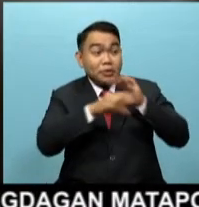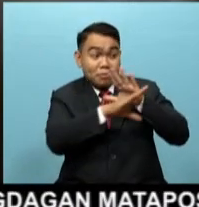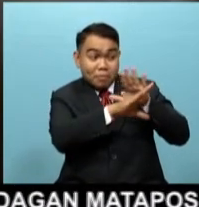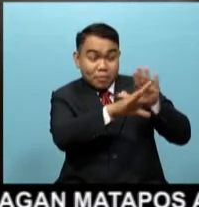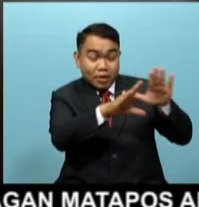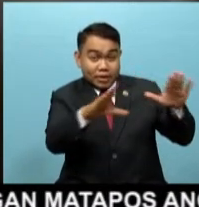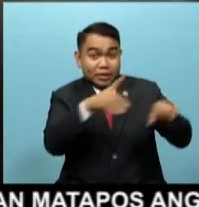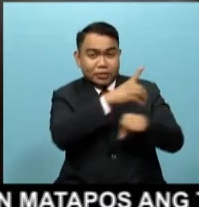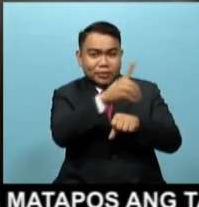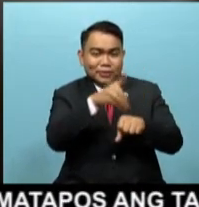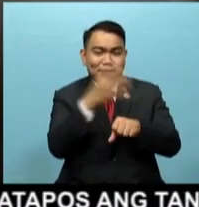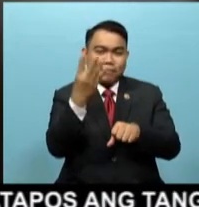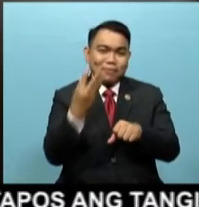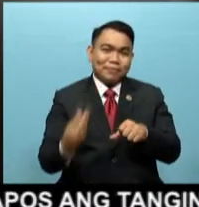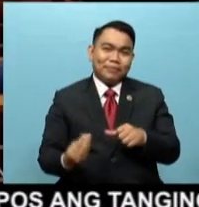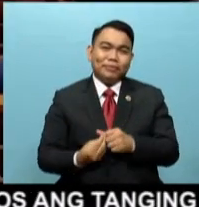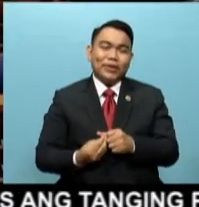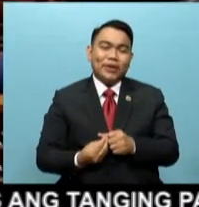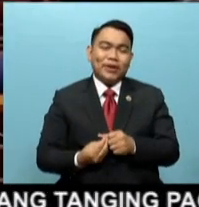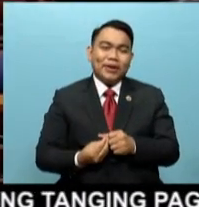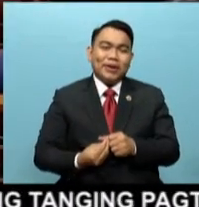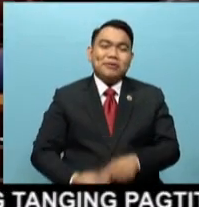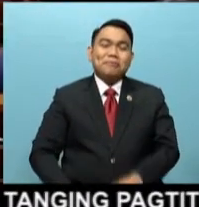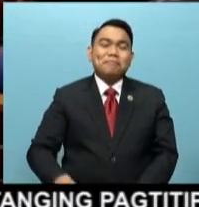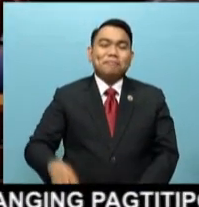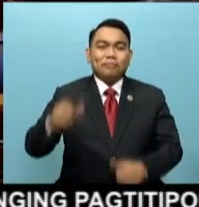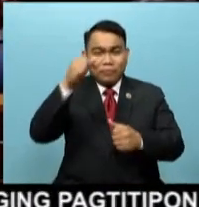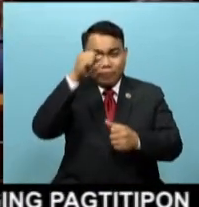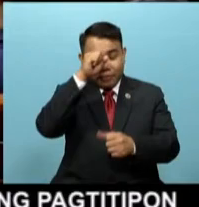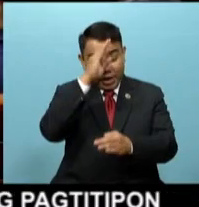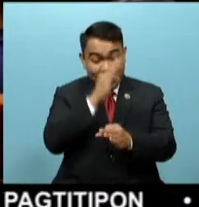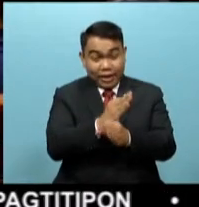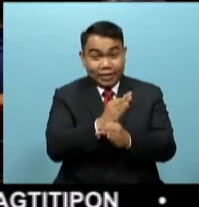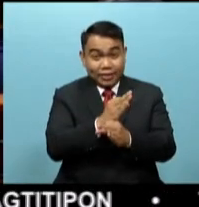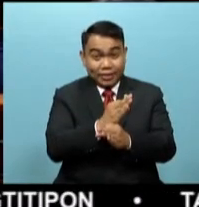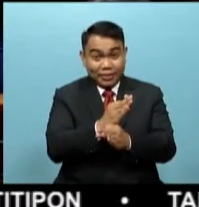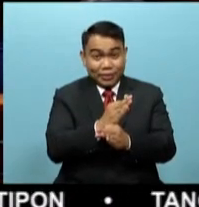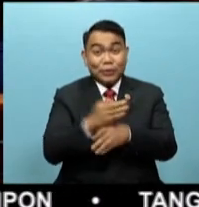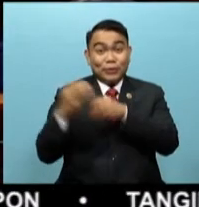distrito ng Batangas. Sinasampalatayanan nila na tungkulin nila ito na